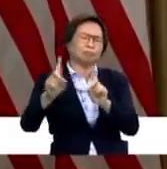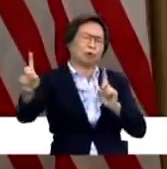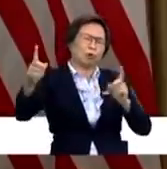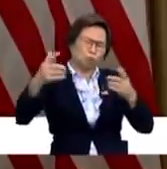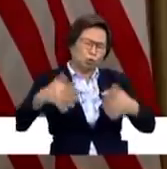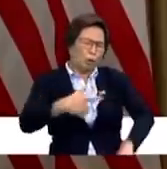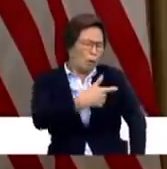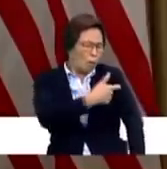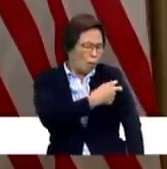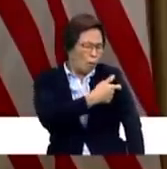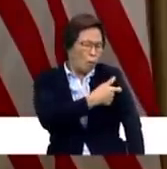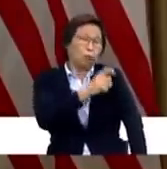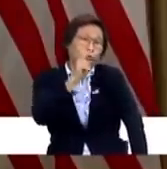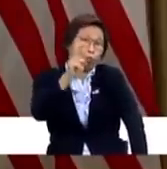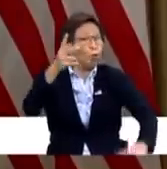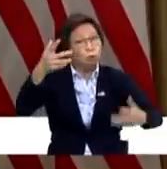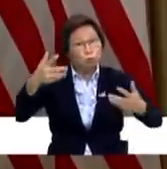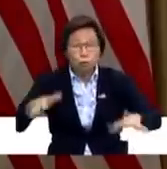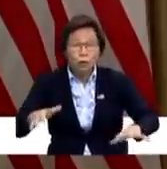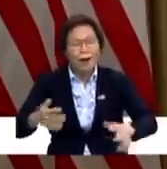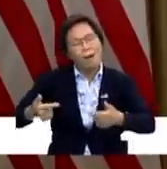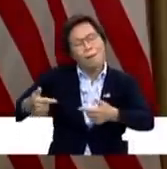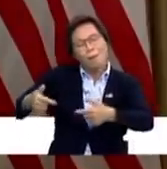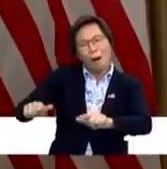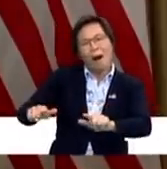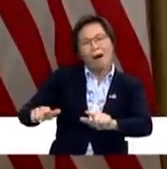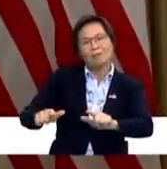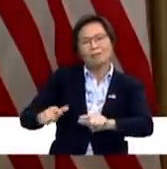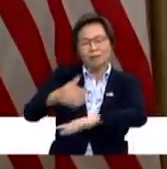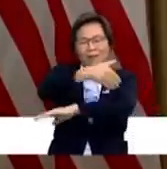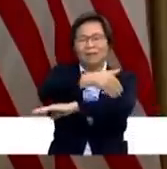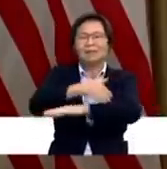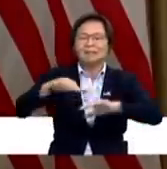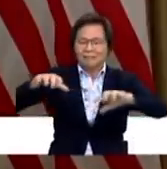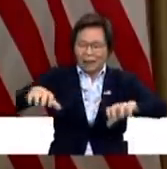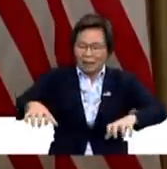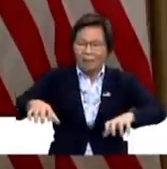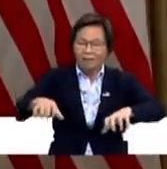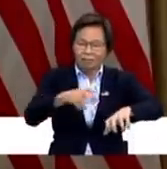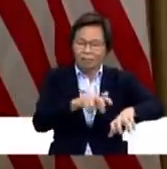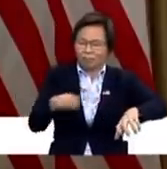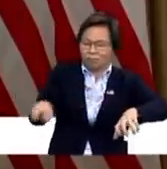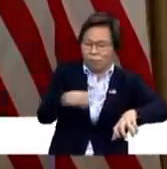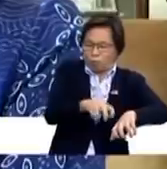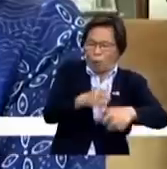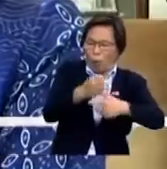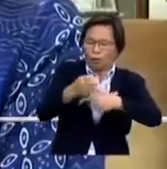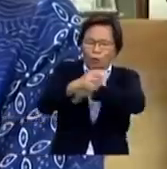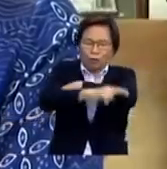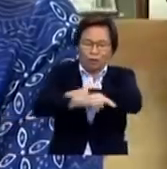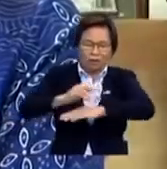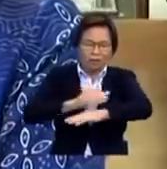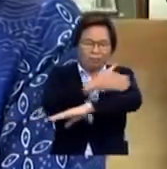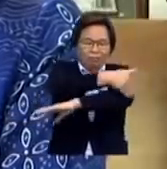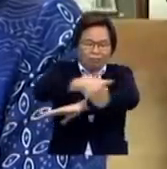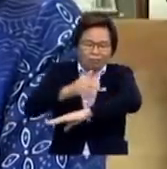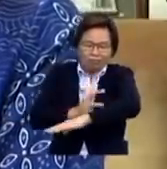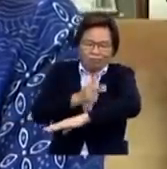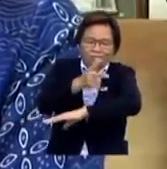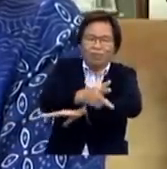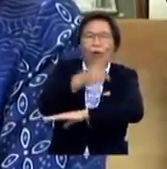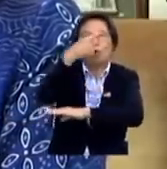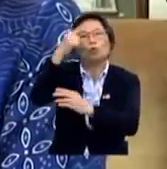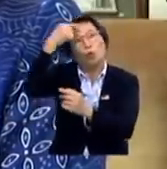mendapat gaxindo selengkap dibenarkan rentas daerah ataupun negeri untuk bertemu